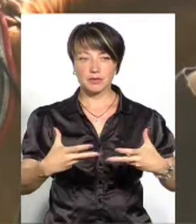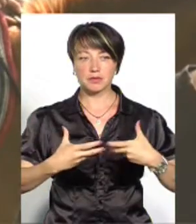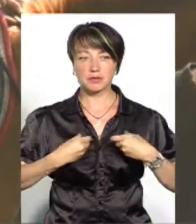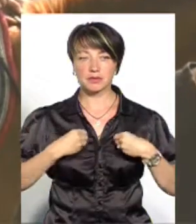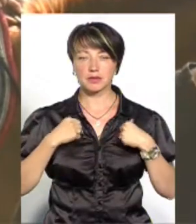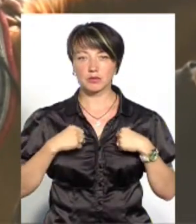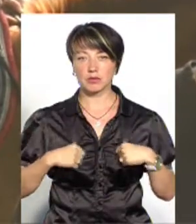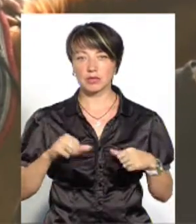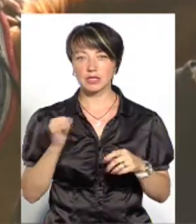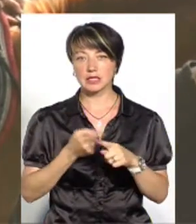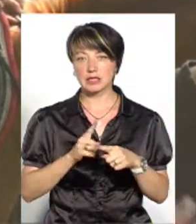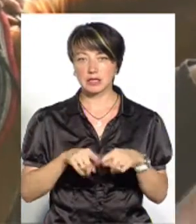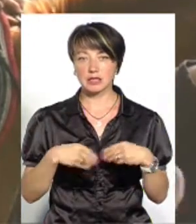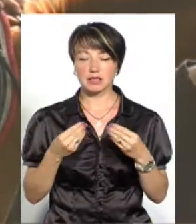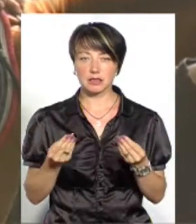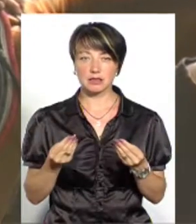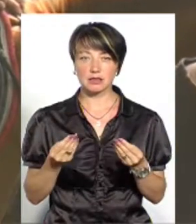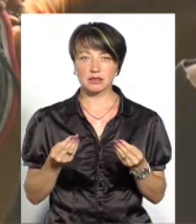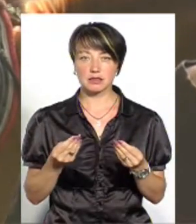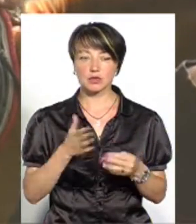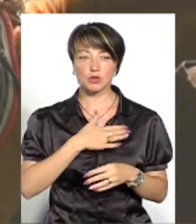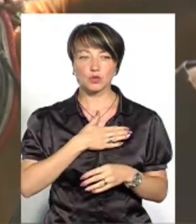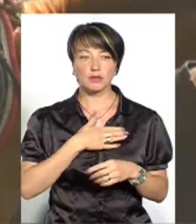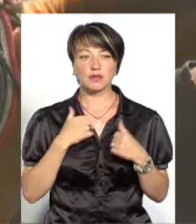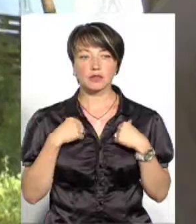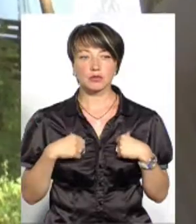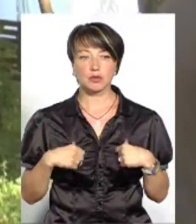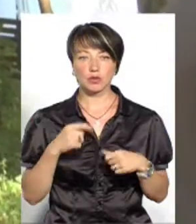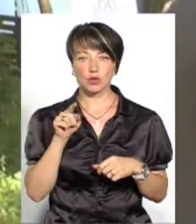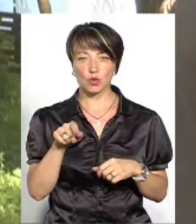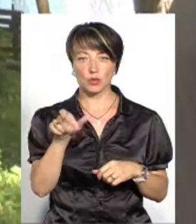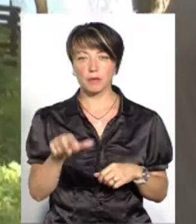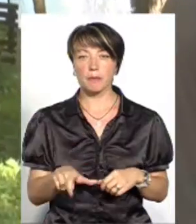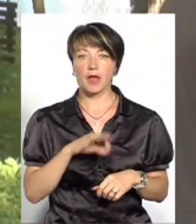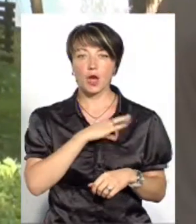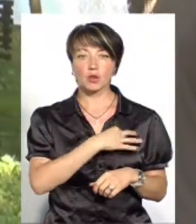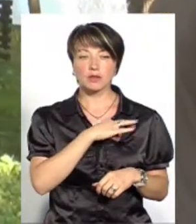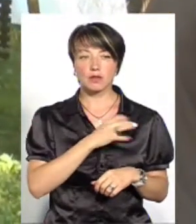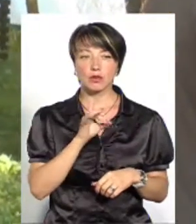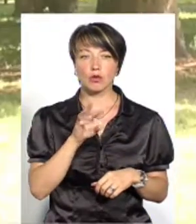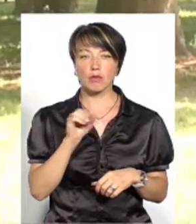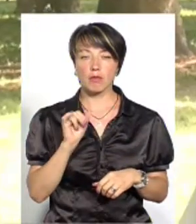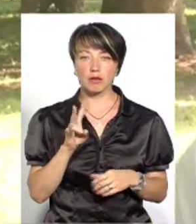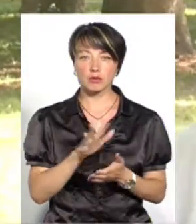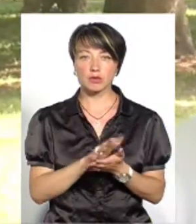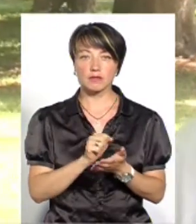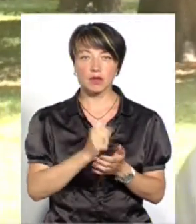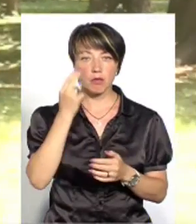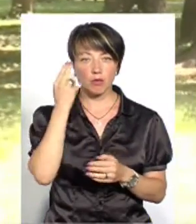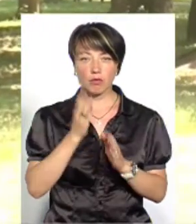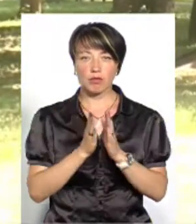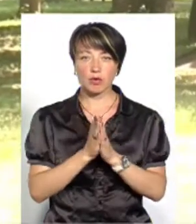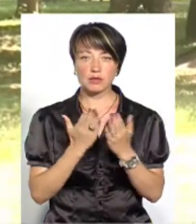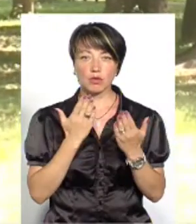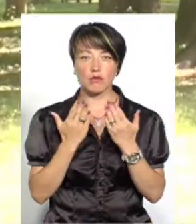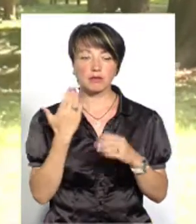заспокоюєшся. І це дає якийсь душевний спокій самому тобі. Розвідник Роман, позивний «Монгол», просить спілкуватися праворуч